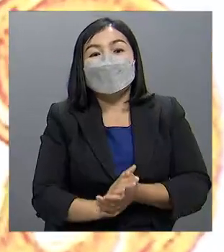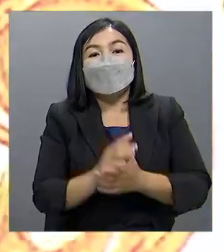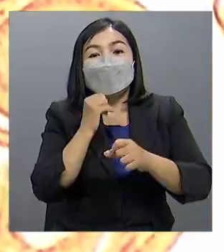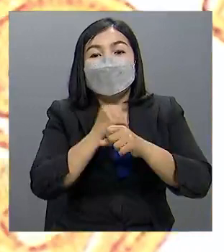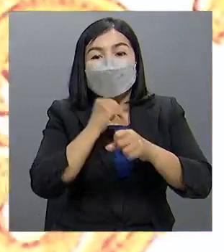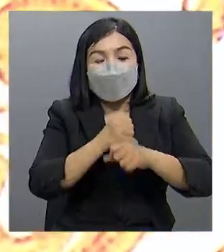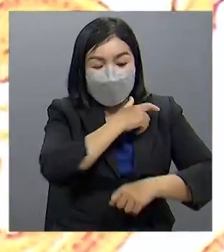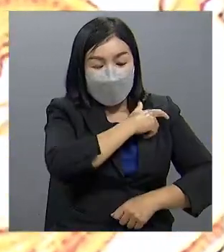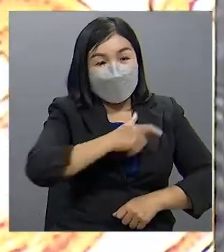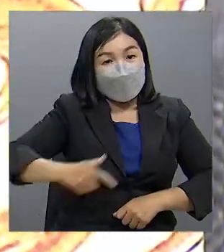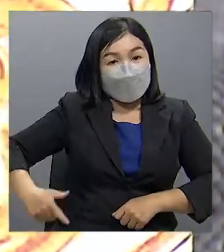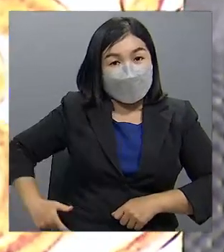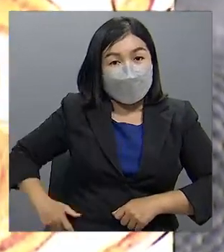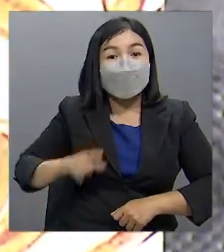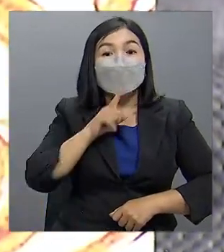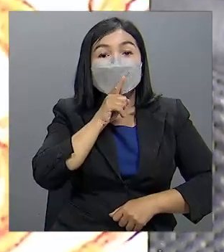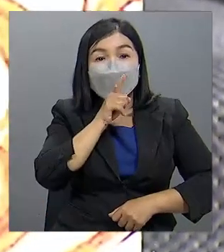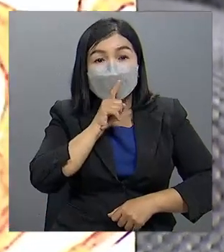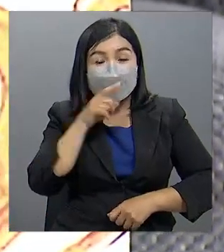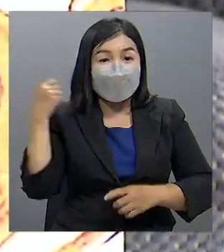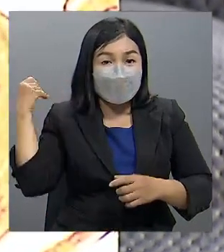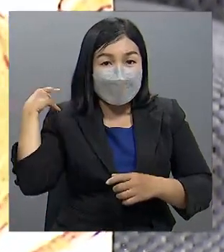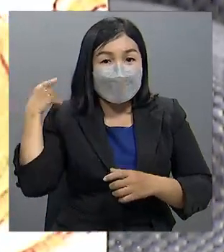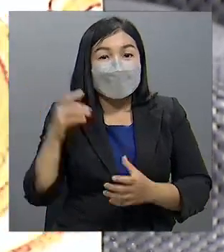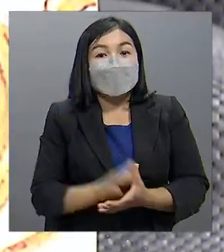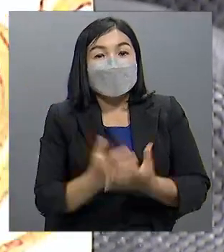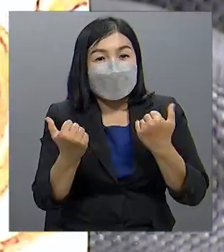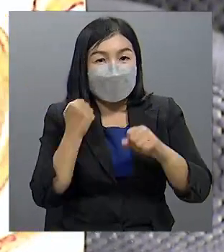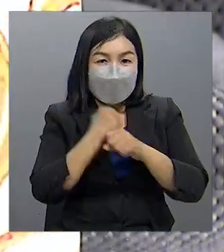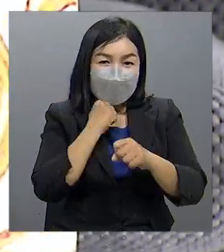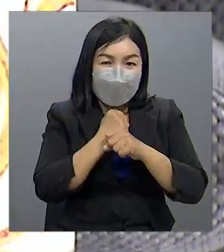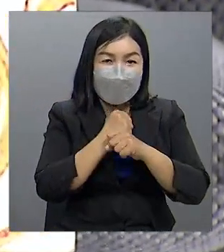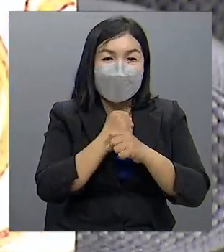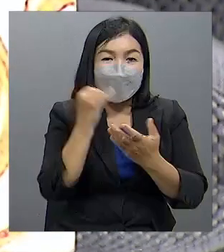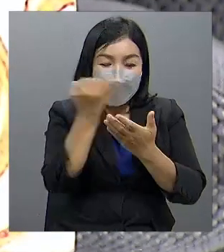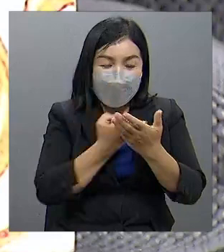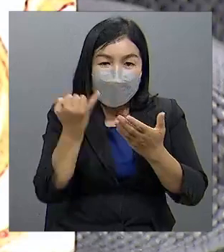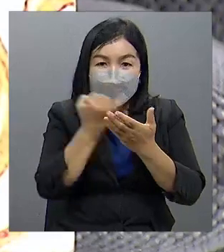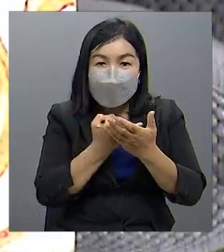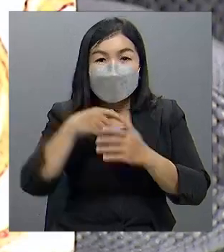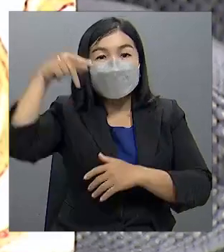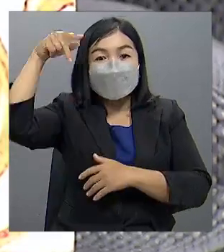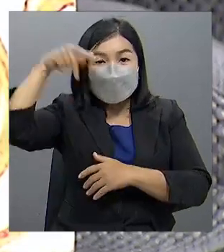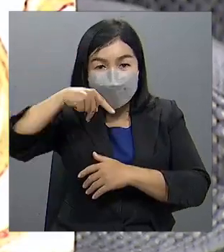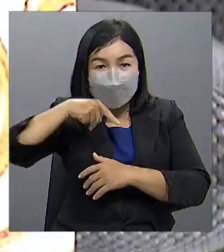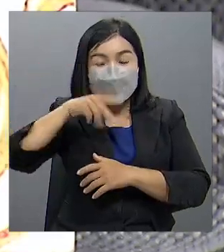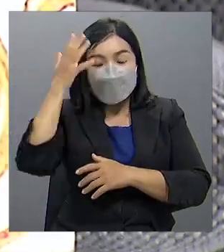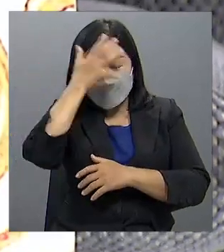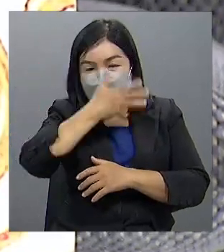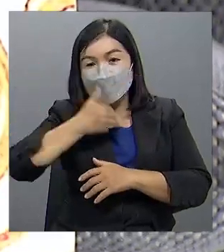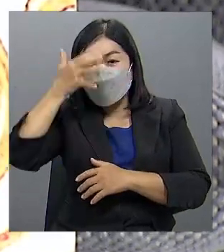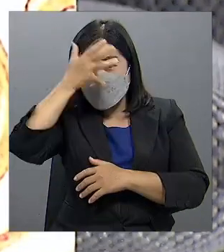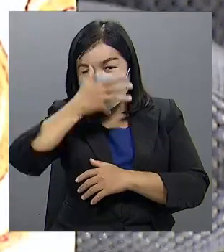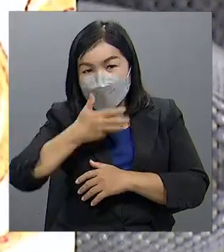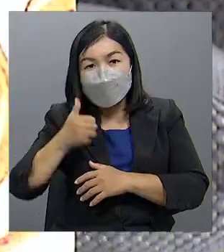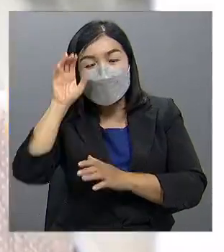ราชนารีนะคะหรือพระสมัญญาคือสิริศิลปินนั่นเองค่ะซึ่งความพิเศษก็คือลวดลายสวยงามชมภาพแบบ AR ก็คืออย่าง